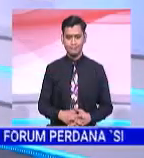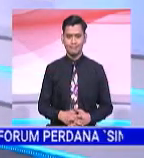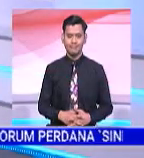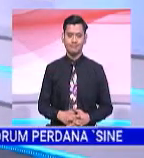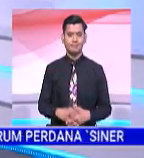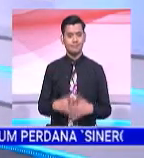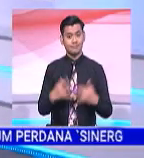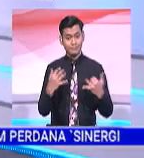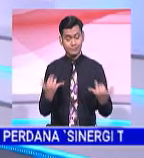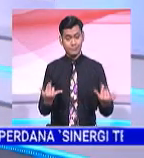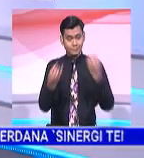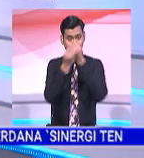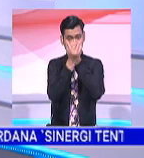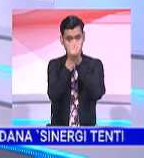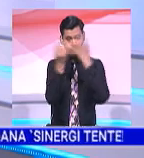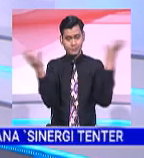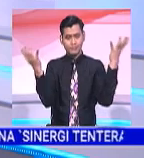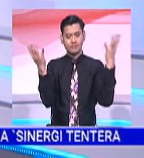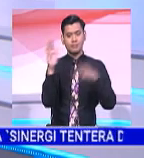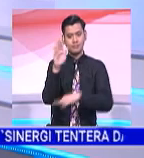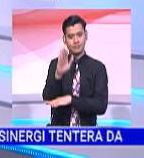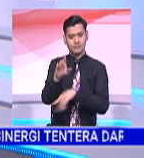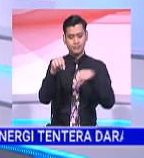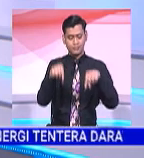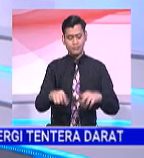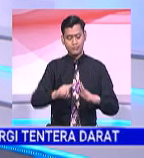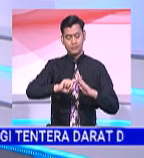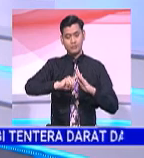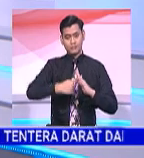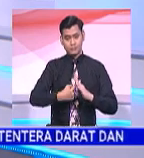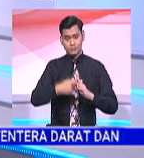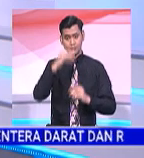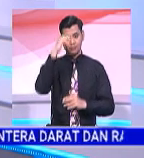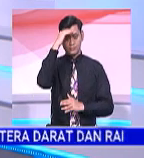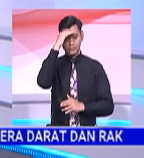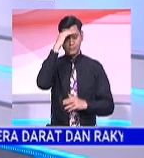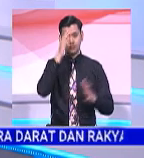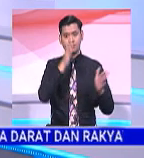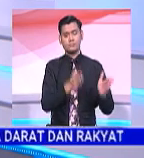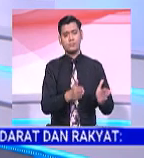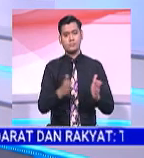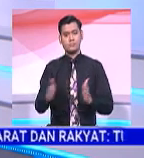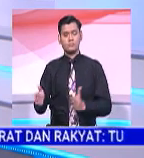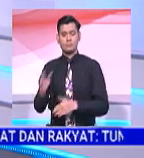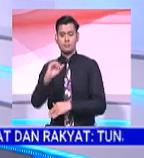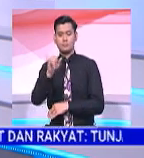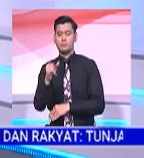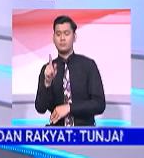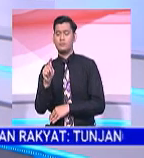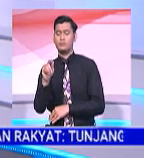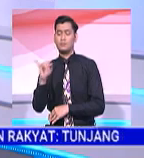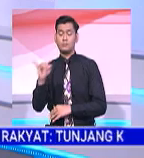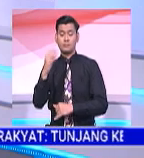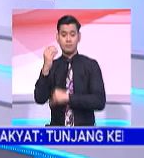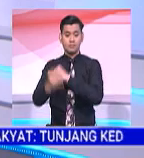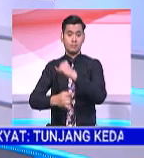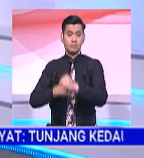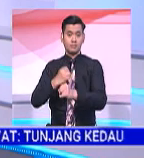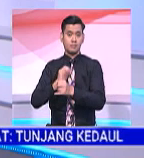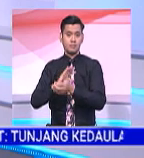juga di pantai barat negeri berkenaan. Manakala bagi negeri Sarawak pula, cuaca dilihat cerah bagi kebanyakan bahagian untuk